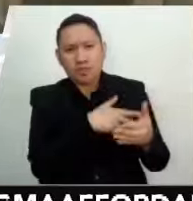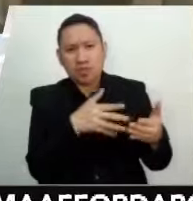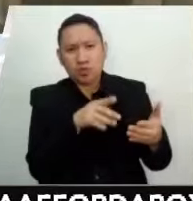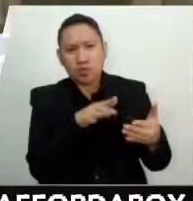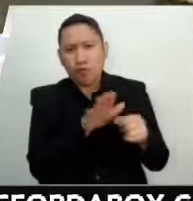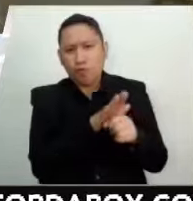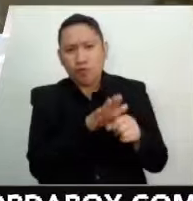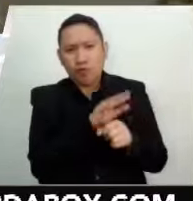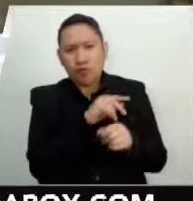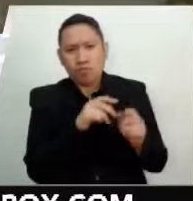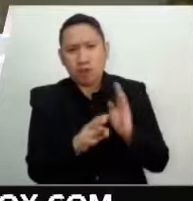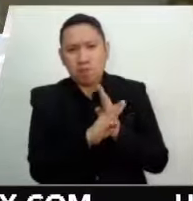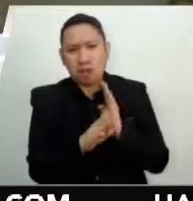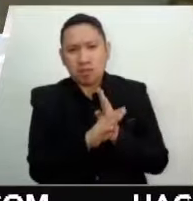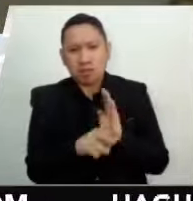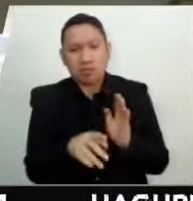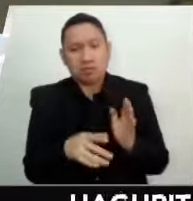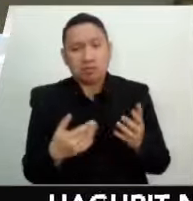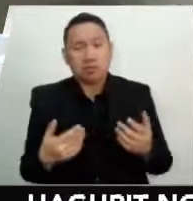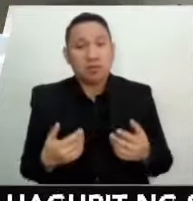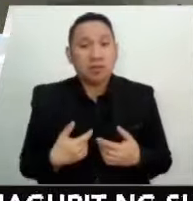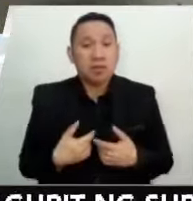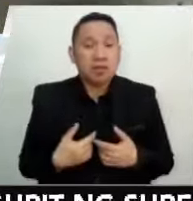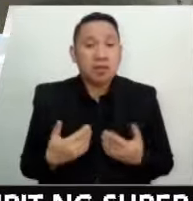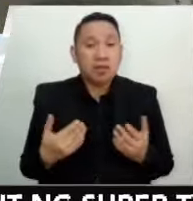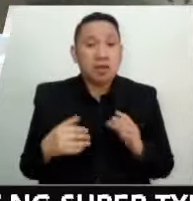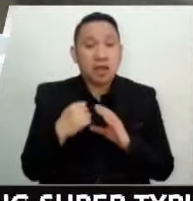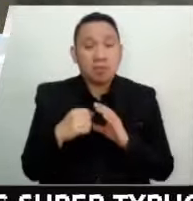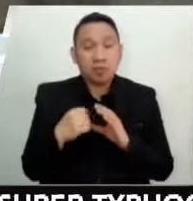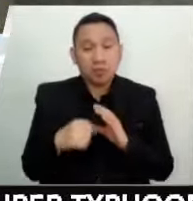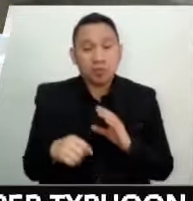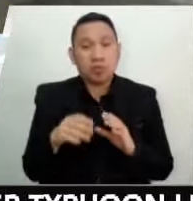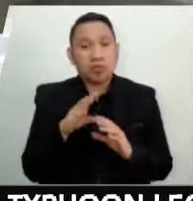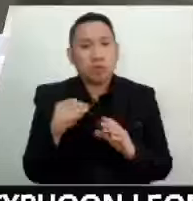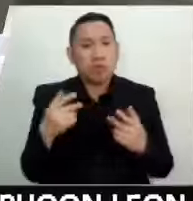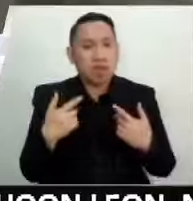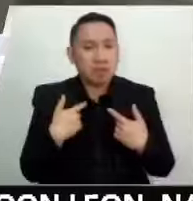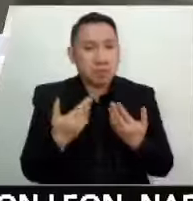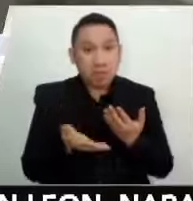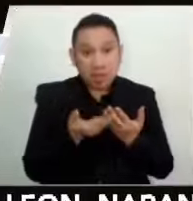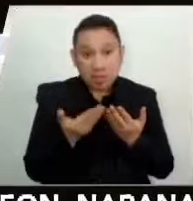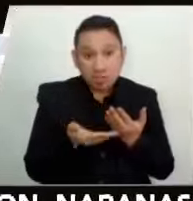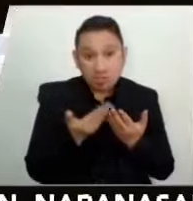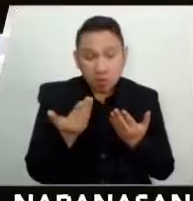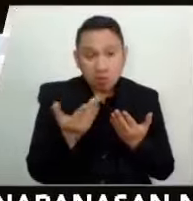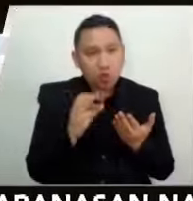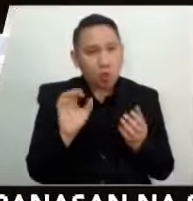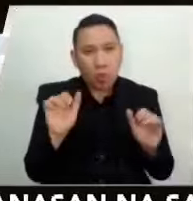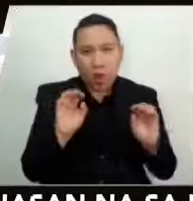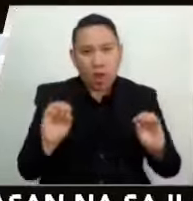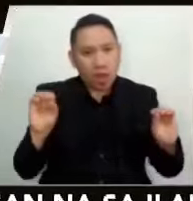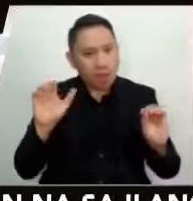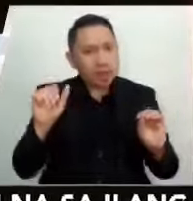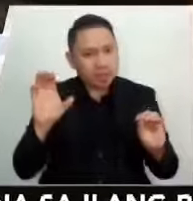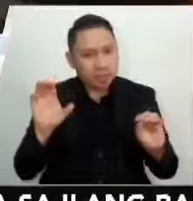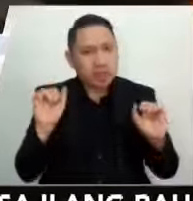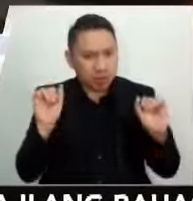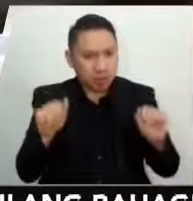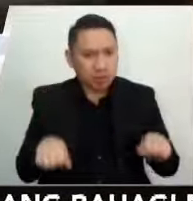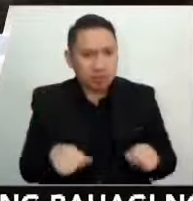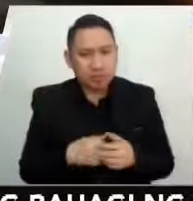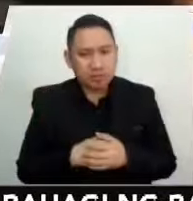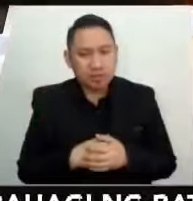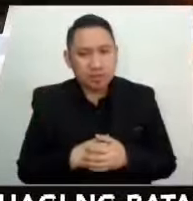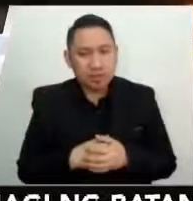naman punuan ang Paalbayat Camarines Sur. May ordinary buses din na maaaring masakyan ng mga pasahero. Sa isa pang bus terminal, hindi pa naman punuan